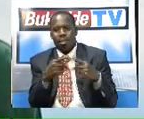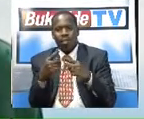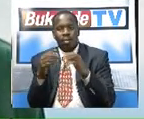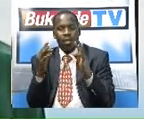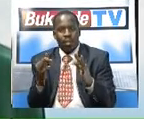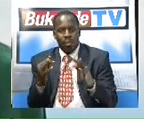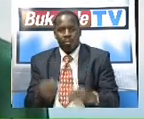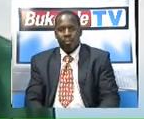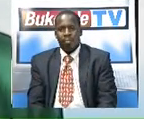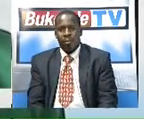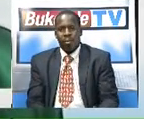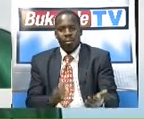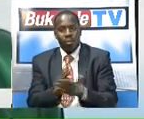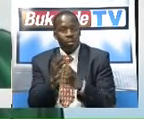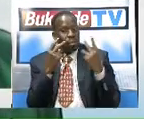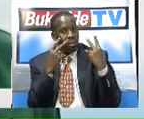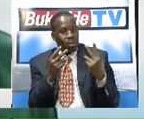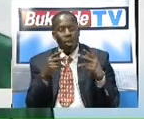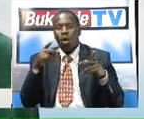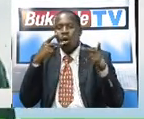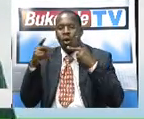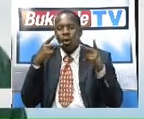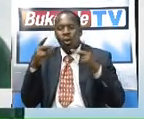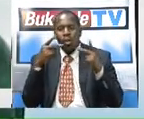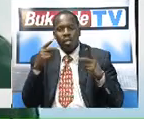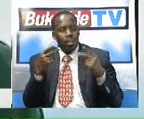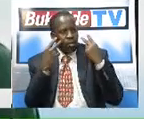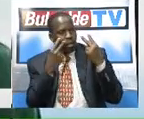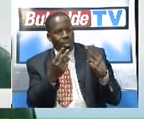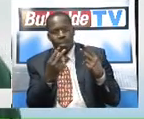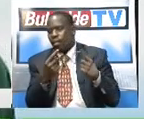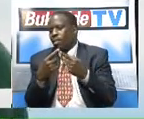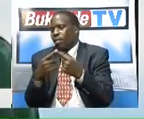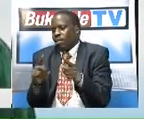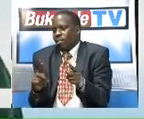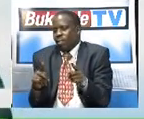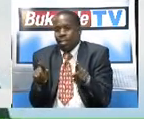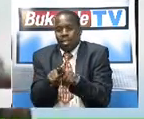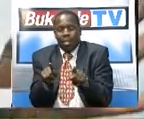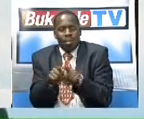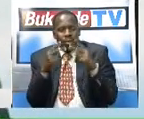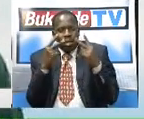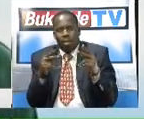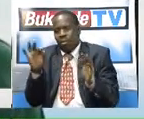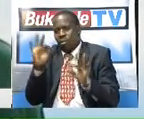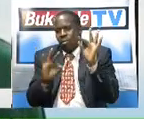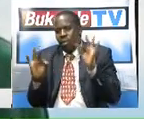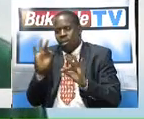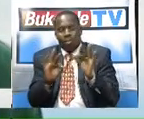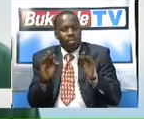Tewaliwo hotel efaanana kifo kino. Endabirira yaakyo okukiteeka ku mutindo ogw'ensi